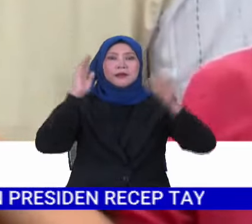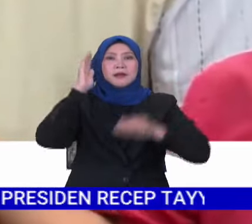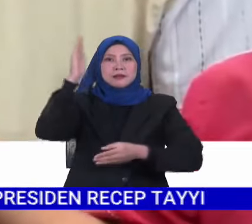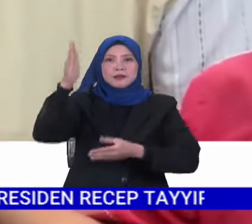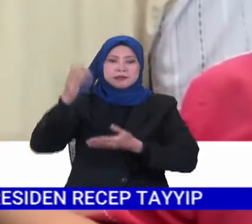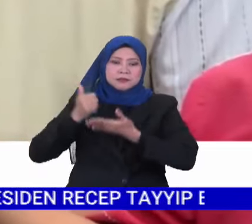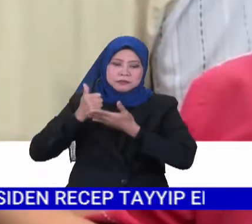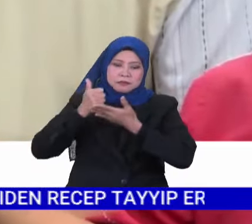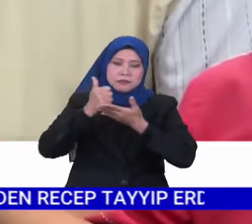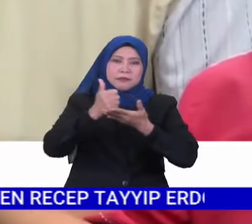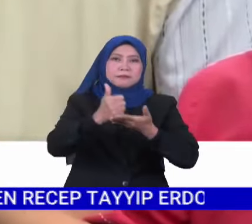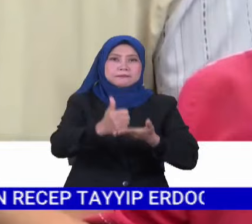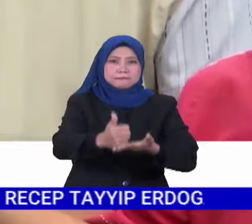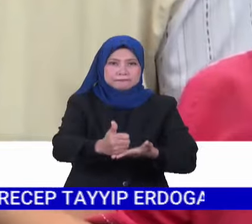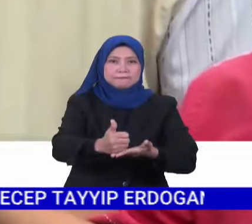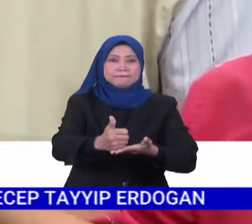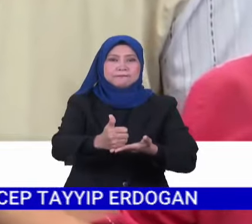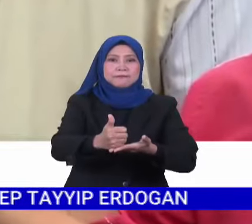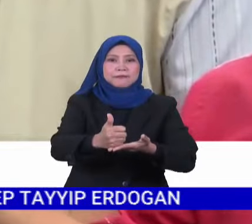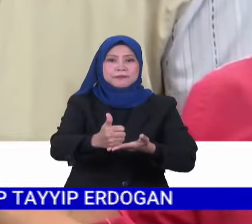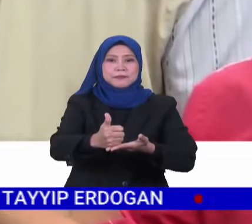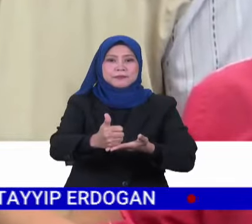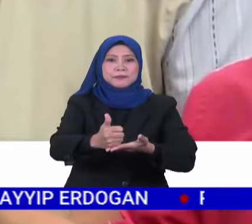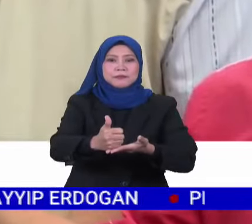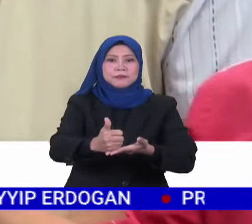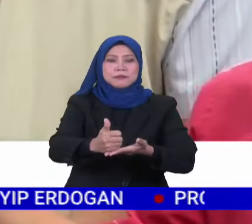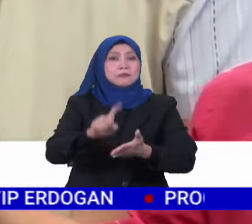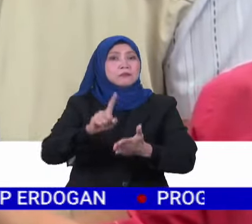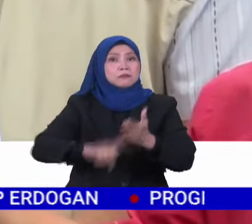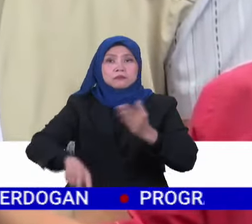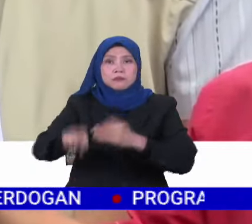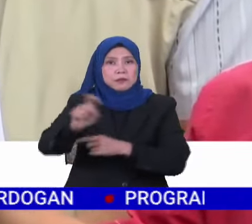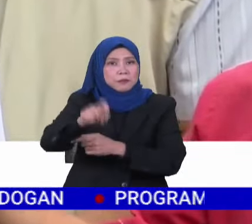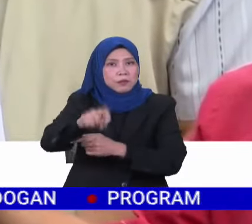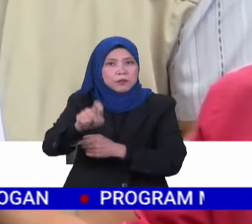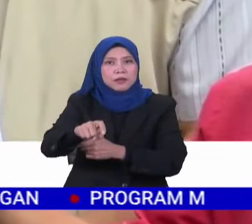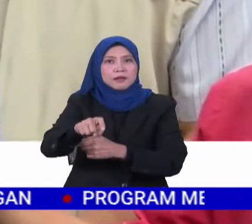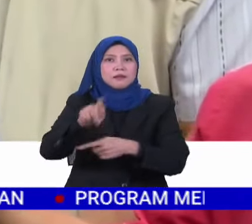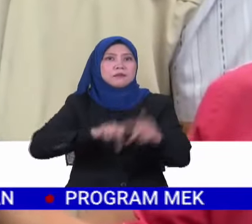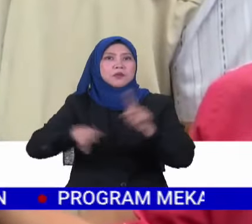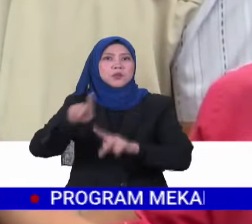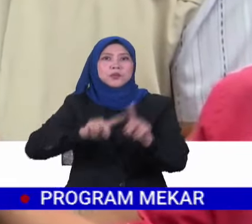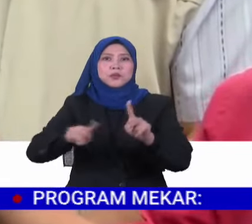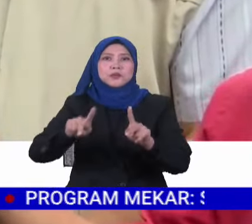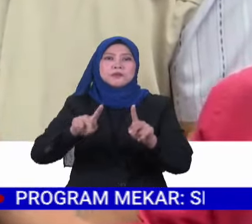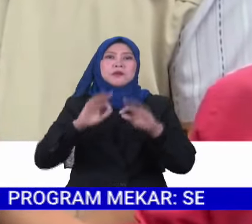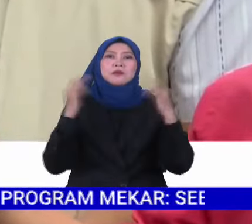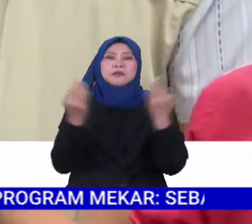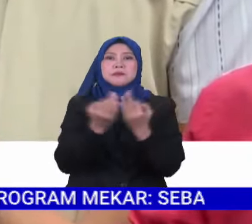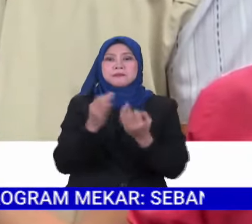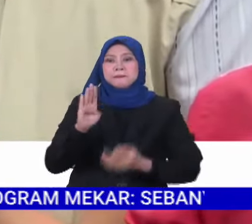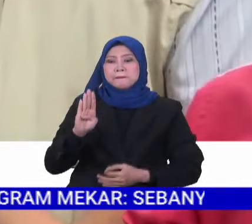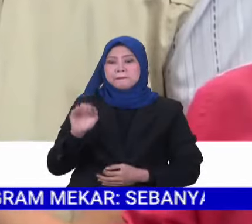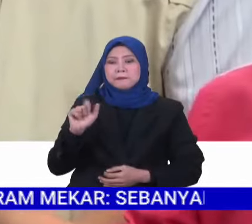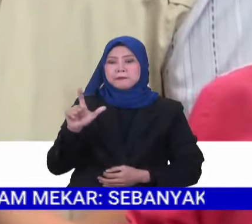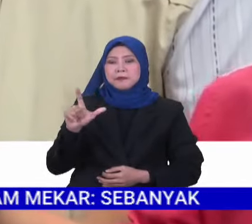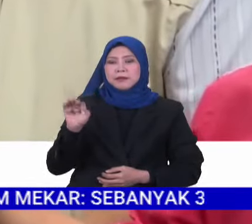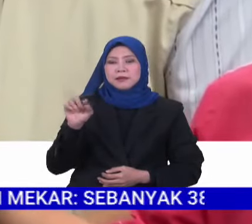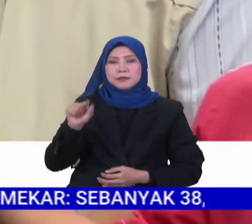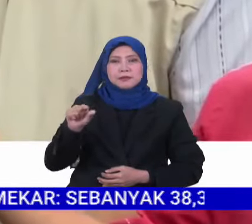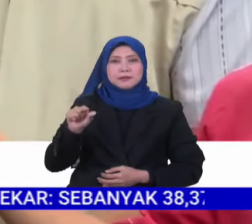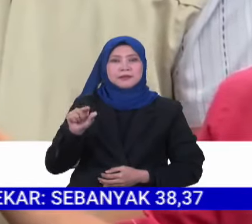menyalurkan bantuan yang diperlukan oleh warga paling yang kelima banjir